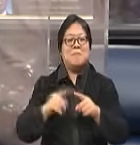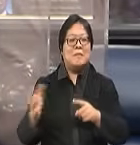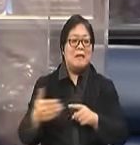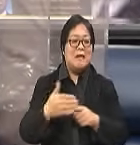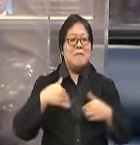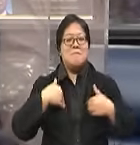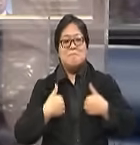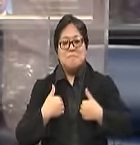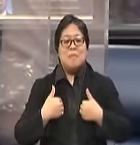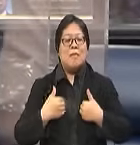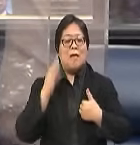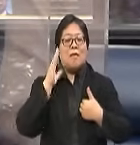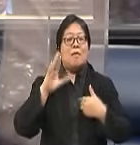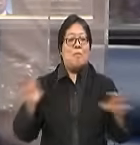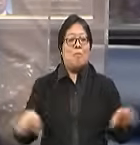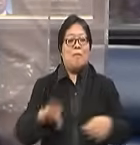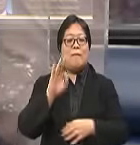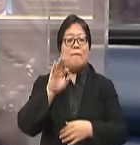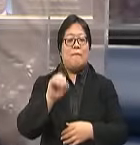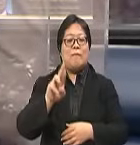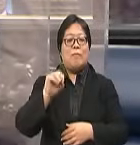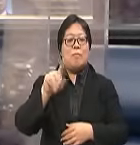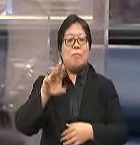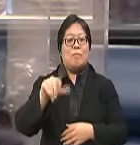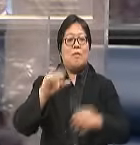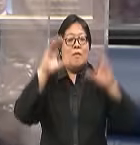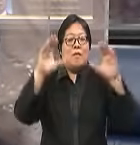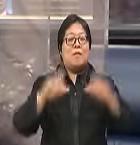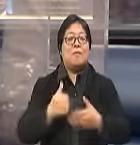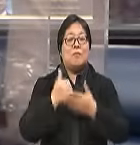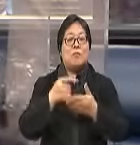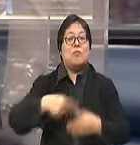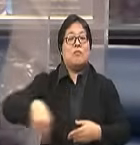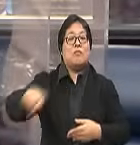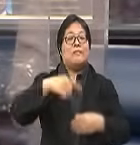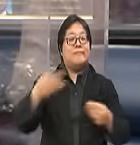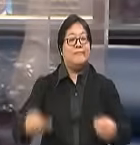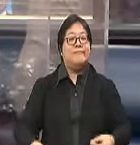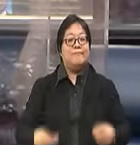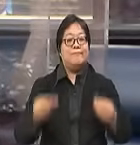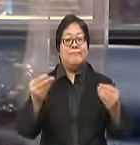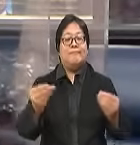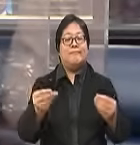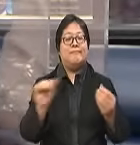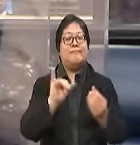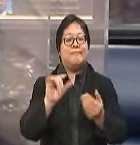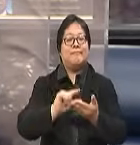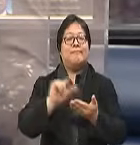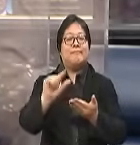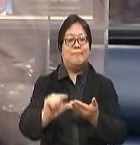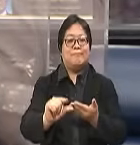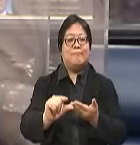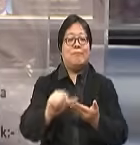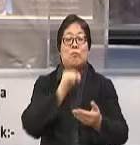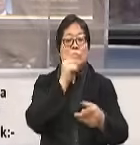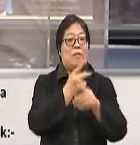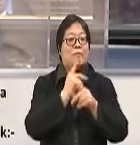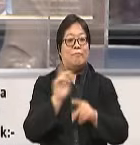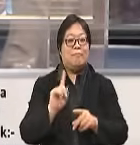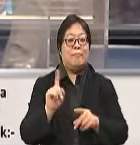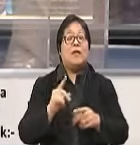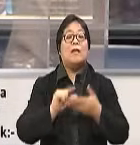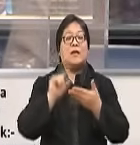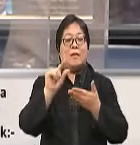Anda situ kita karena pembuka familiar bagaimana kita membantu mereka dengan memberikan seperti granit tidak bukan lo nagih